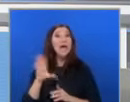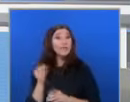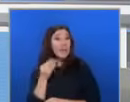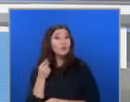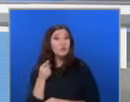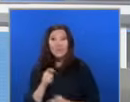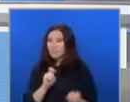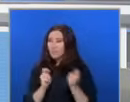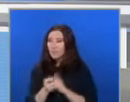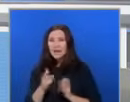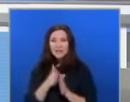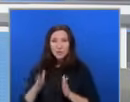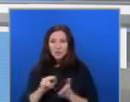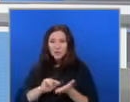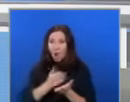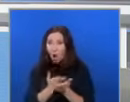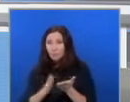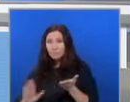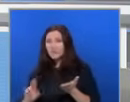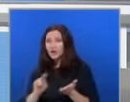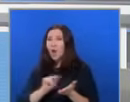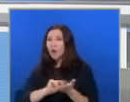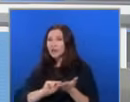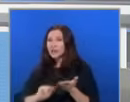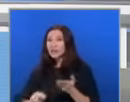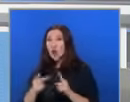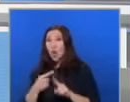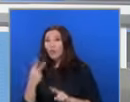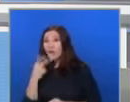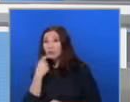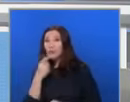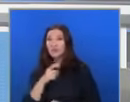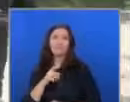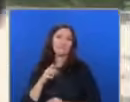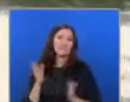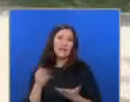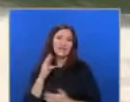и срока за отписване от регистъра от 2 години на 30 дни.